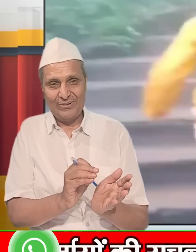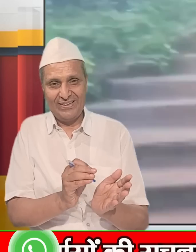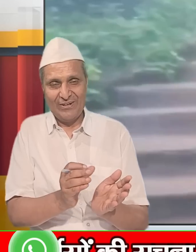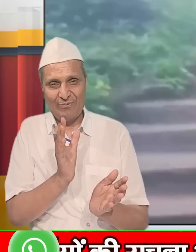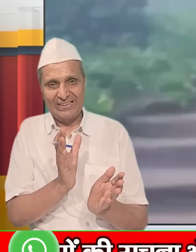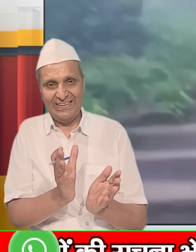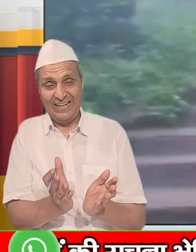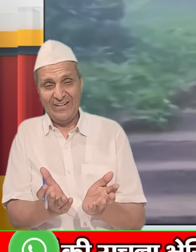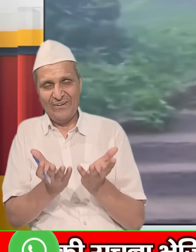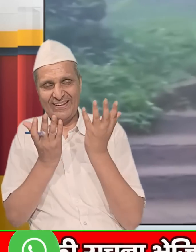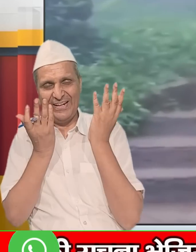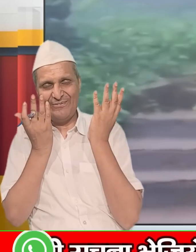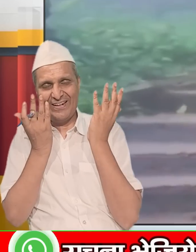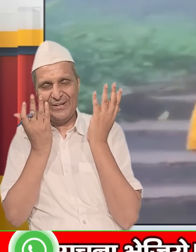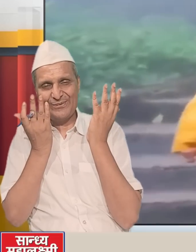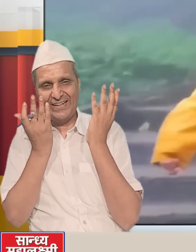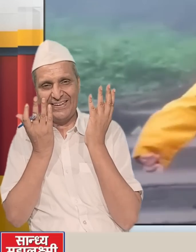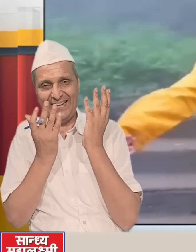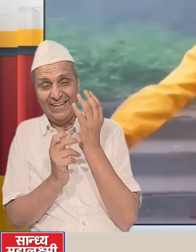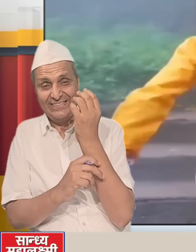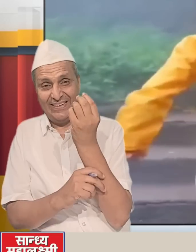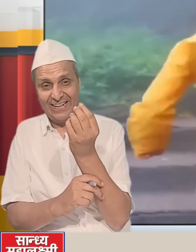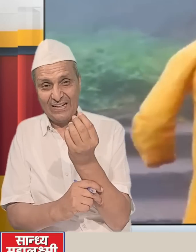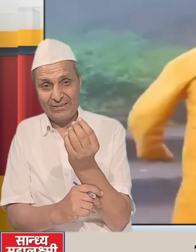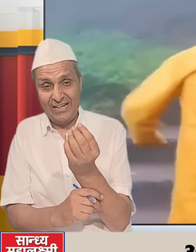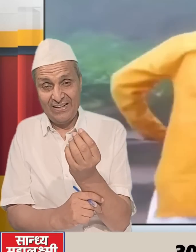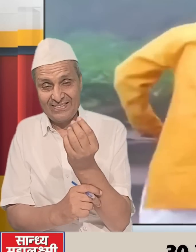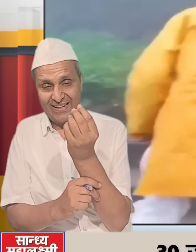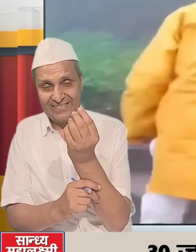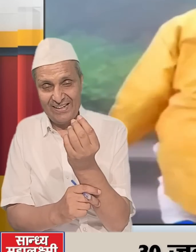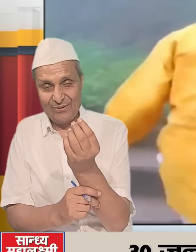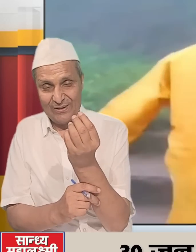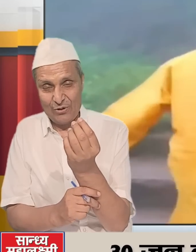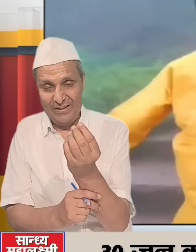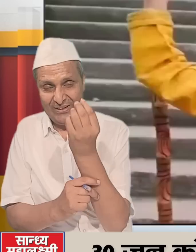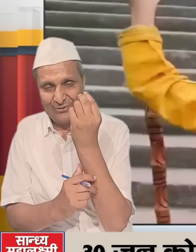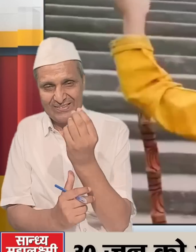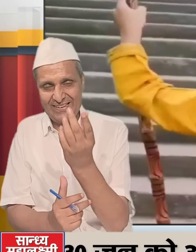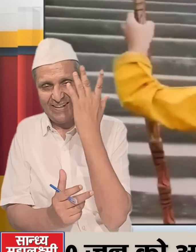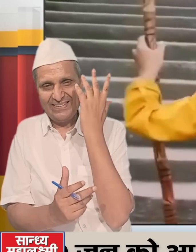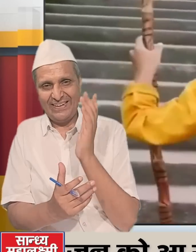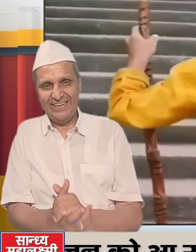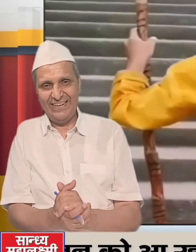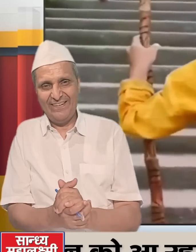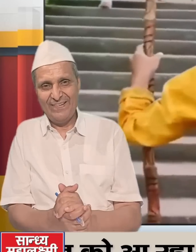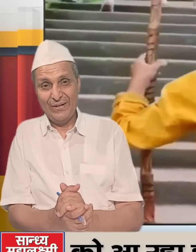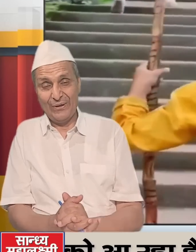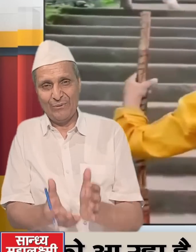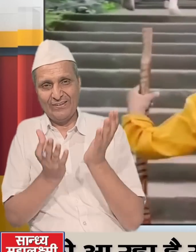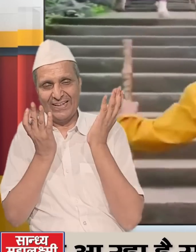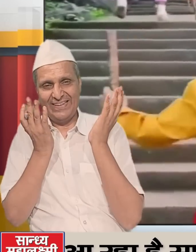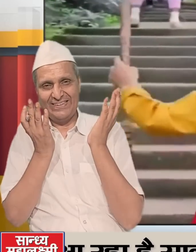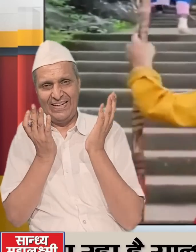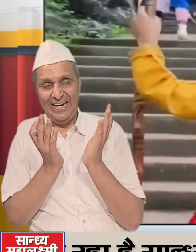छोटी छोटी टांगों में आ जाती है। और क्या विरले रूप से दिखाता है, 6 साल का बच्चा 60 साल के वालों को भी कुछ सिखाता है।